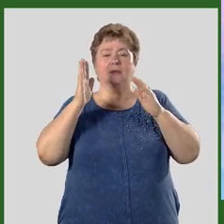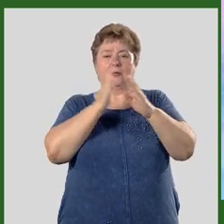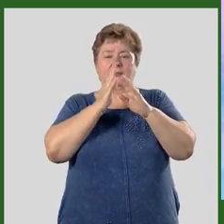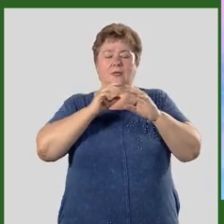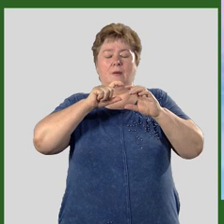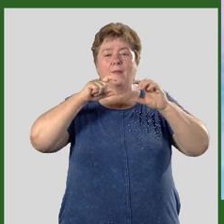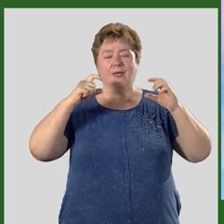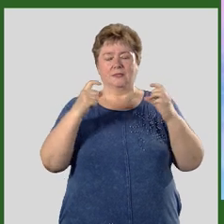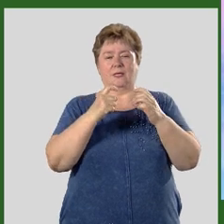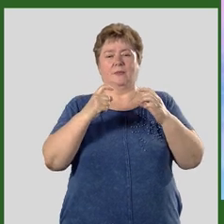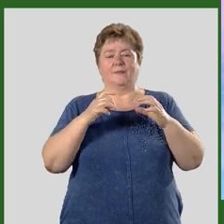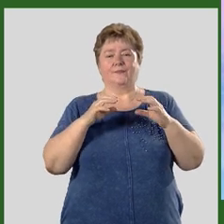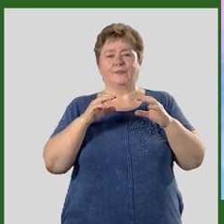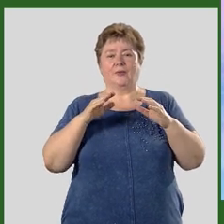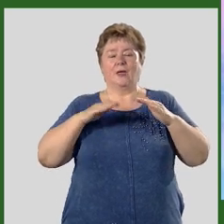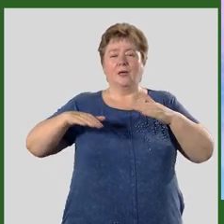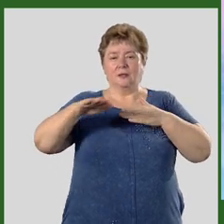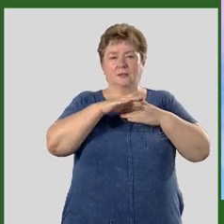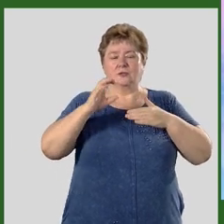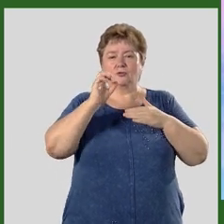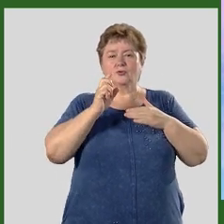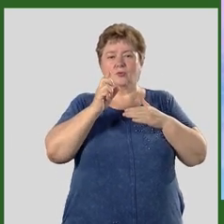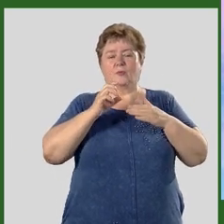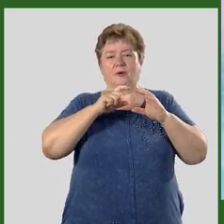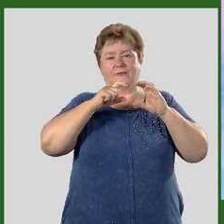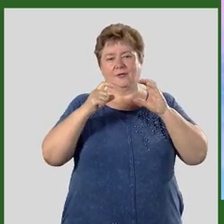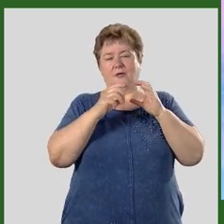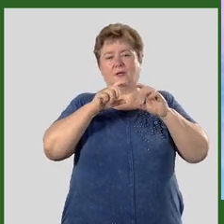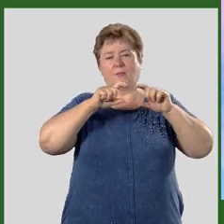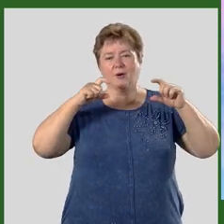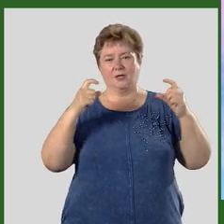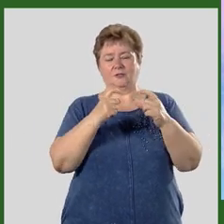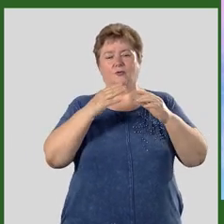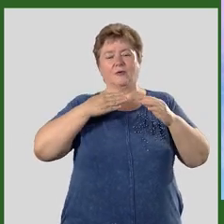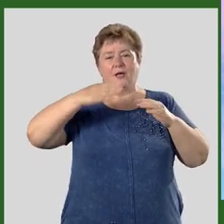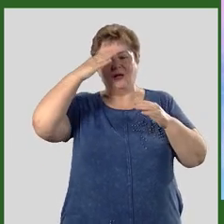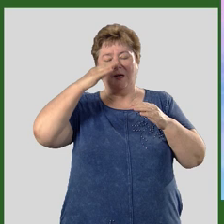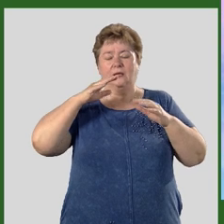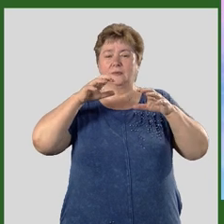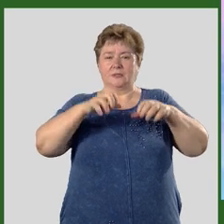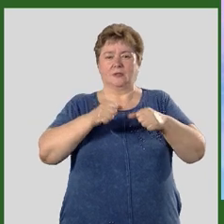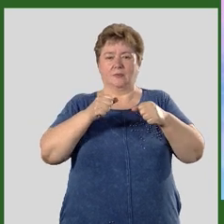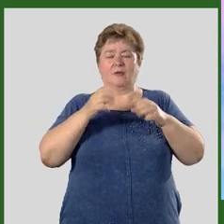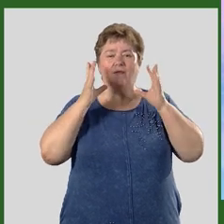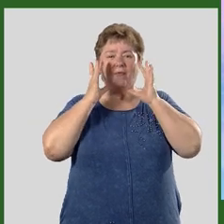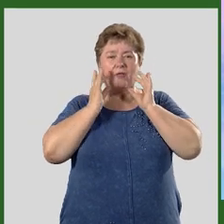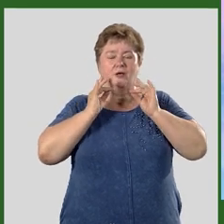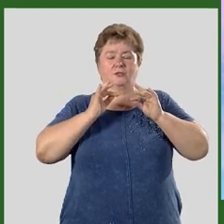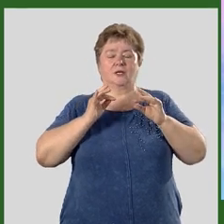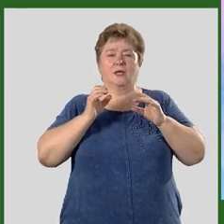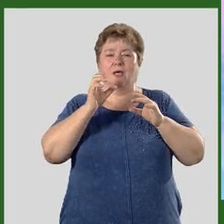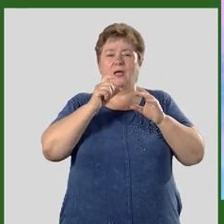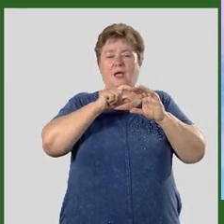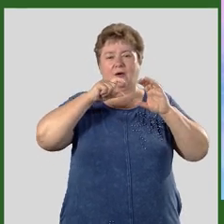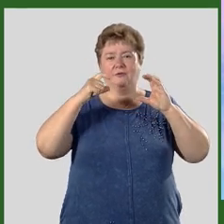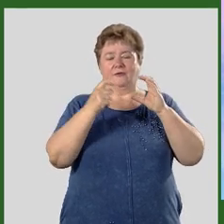климатическими поясами. Территорию субэкваториальных поясов летом занимает влажная